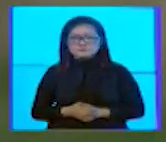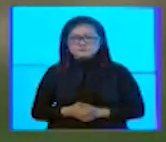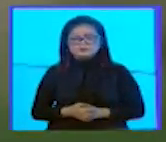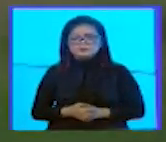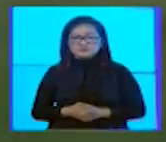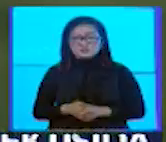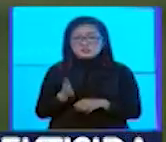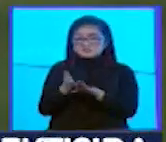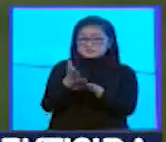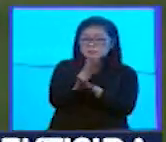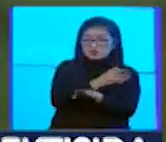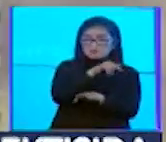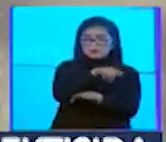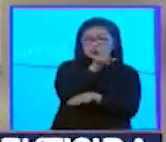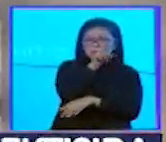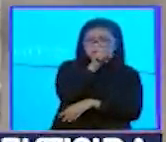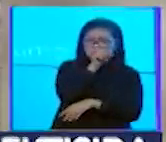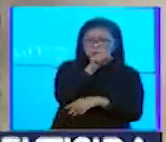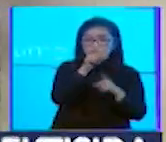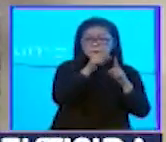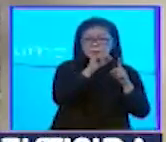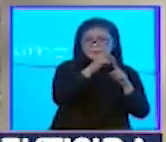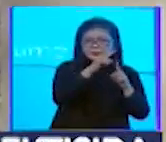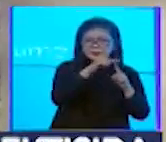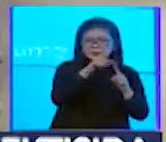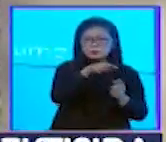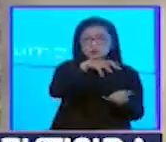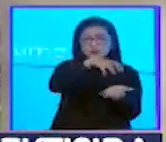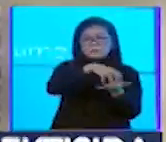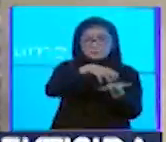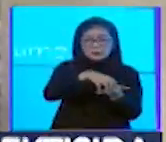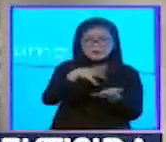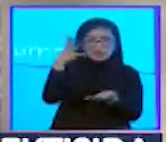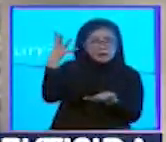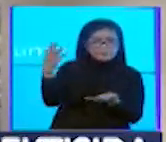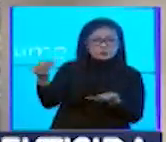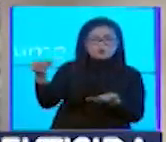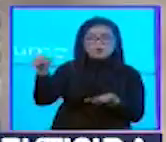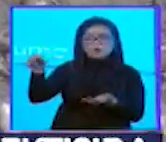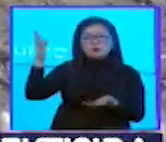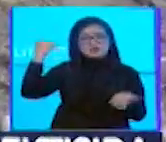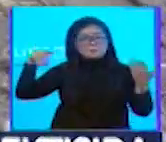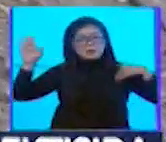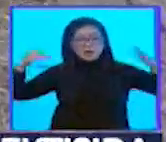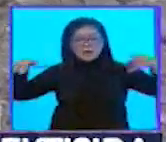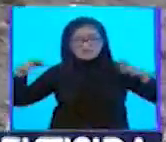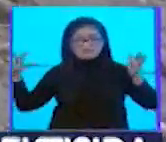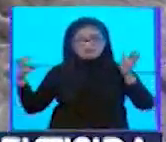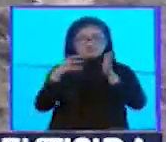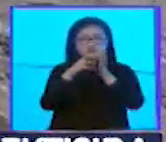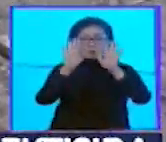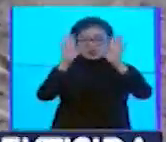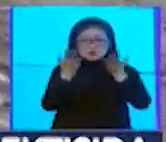Sebelumnya, fenomena ribuan burung pipit mati mendadak di Desa Pering Belah Batu, Kabupaten Gianyar, Bali, viral di media sosial. Hingga kini belum